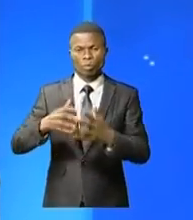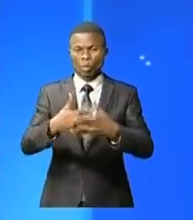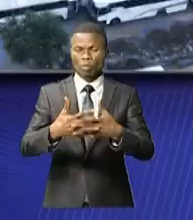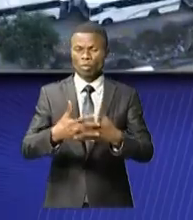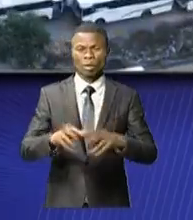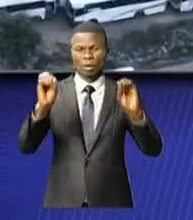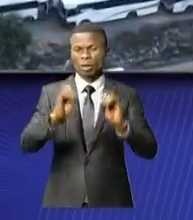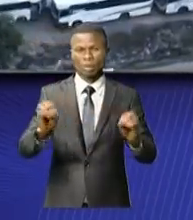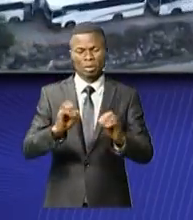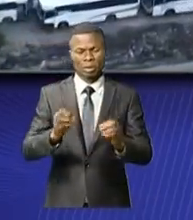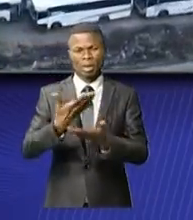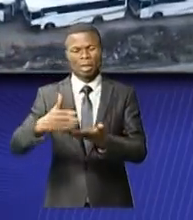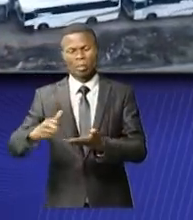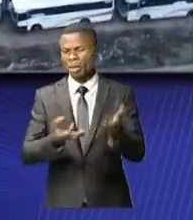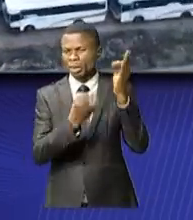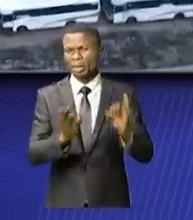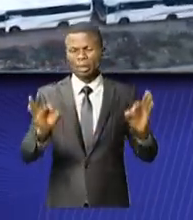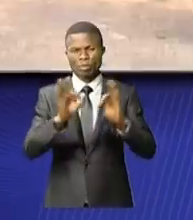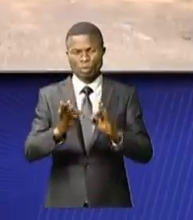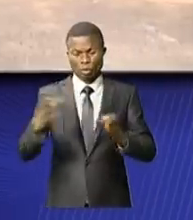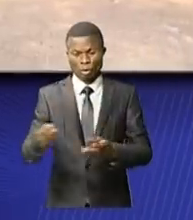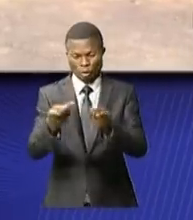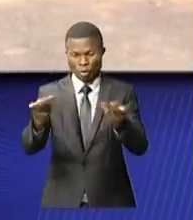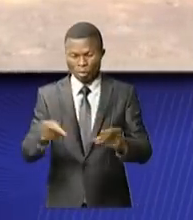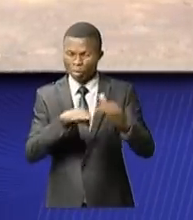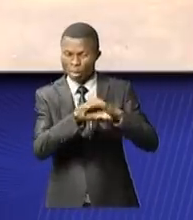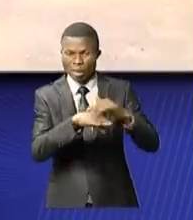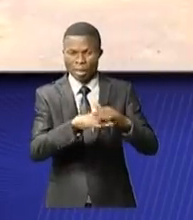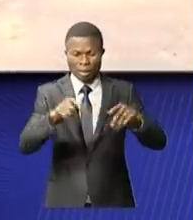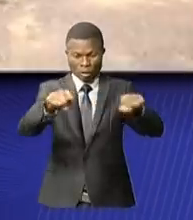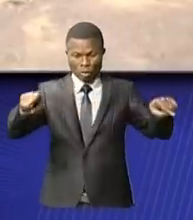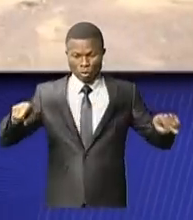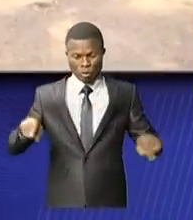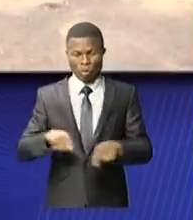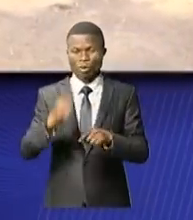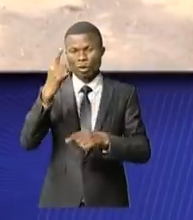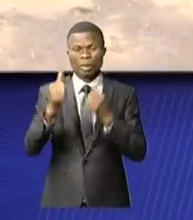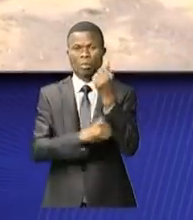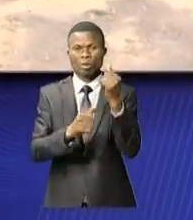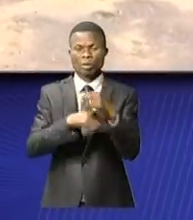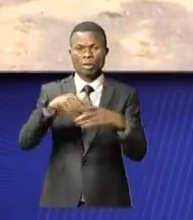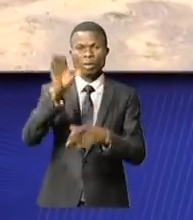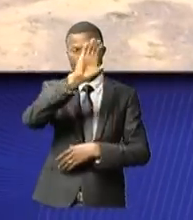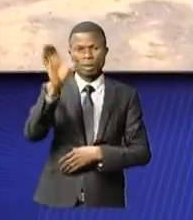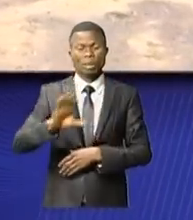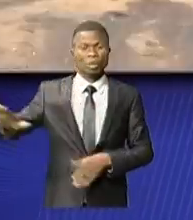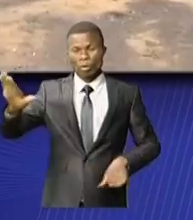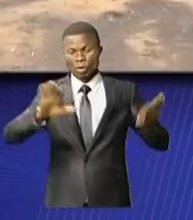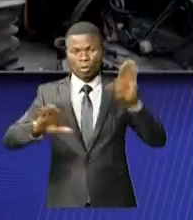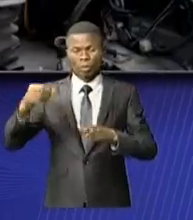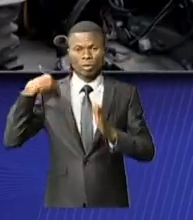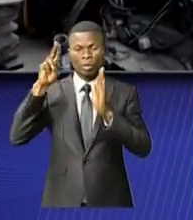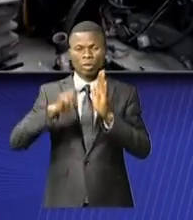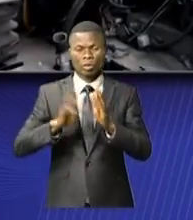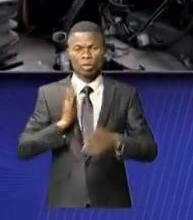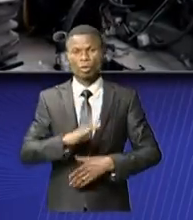et sans pièces essentielles, trouvé dans une concession privée dans la commune de Lantélé. Le gouvernement